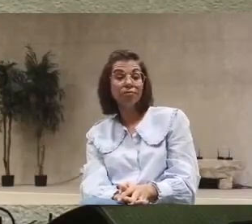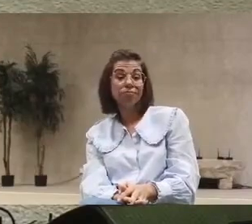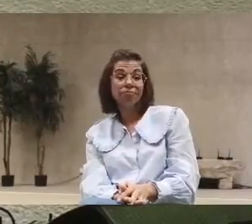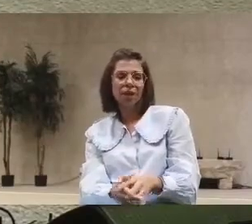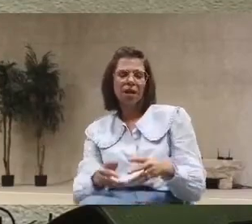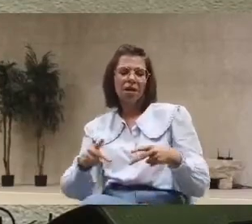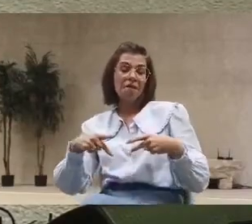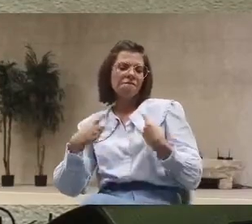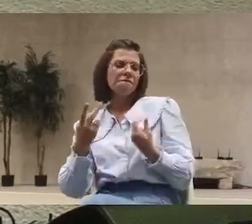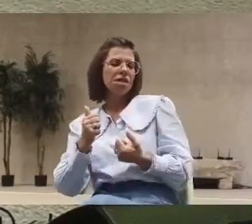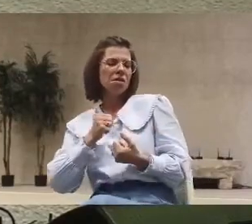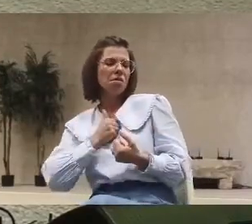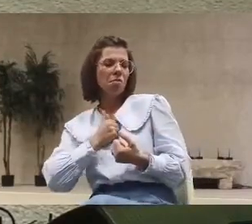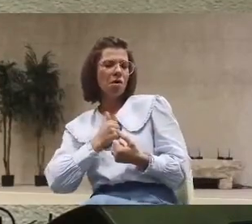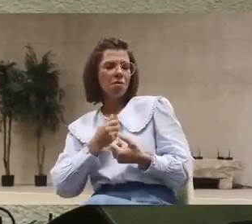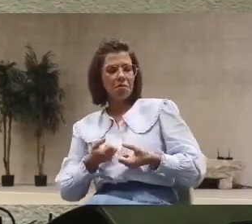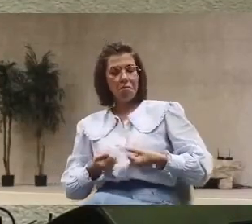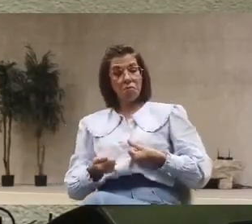comme une roue de secours.